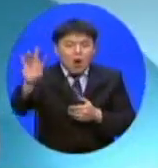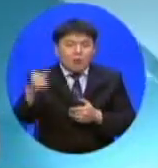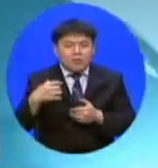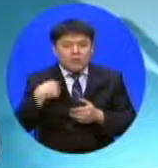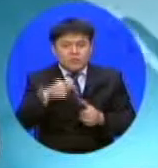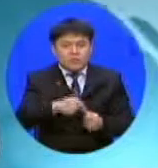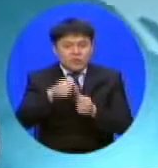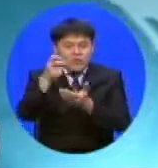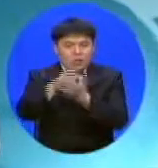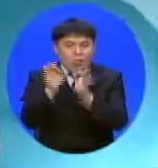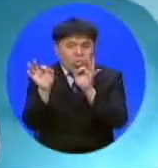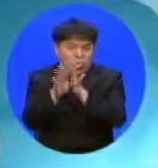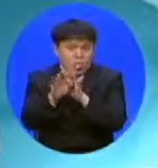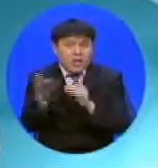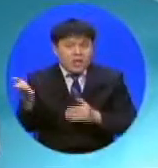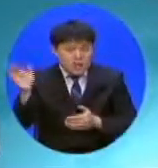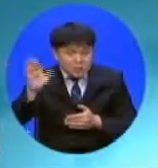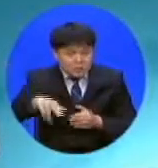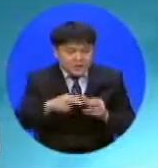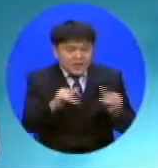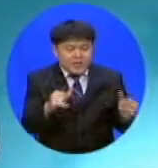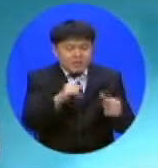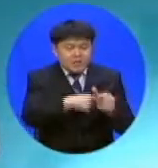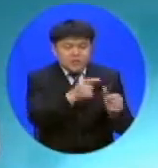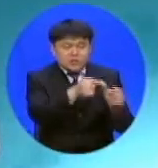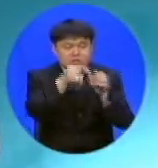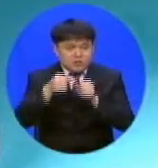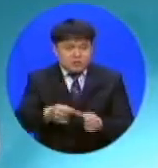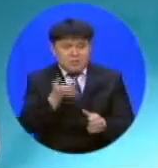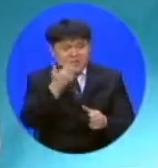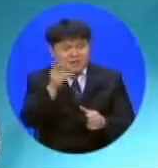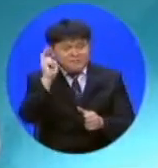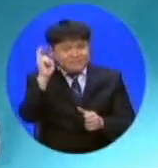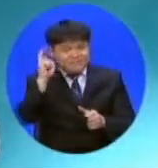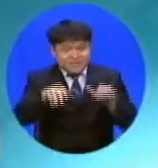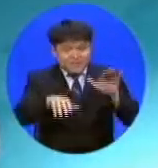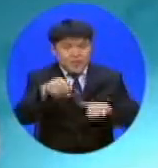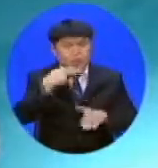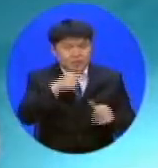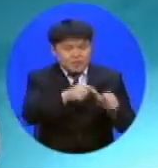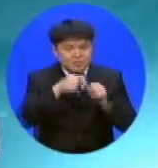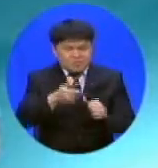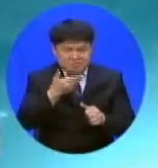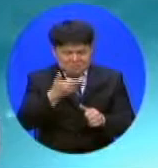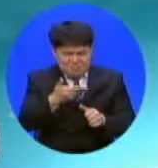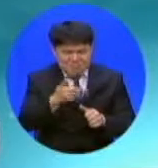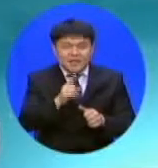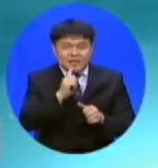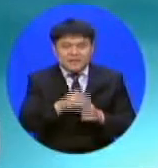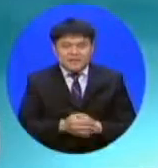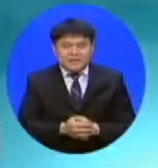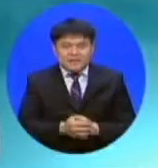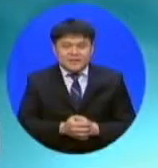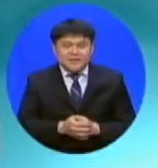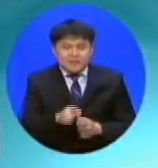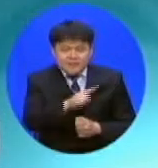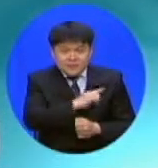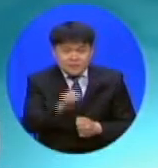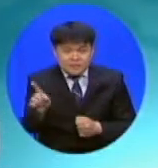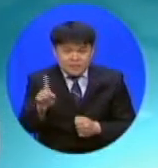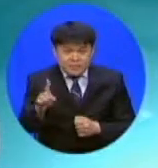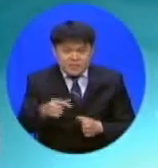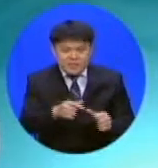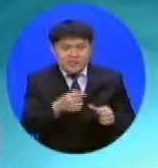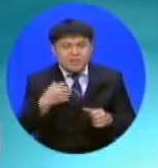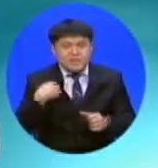의무 고용제 같은 게 없더라도 장애인들을 고용하는 데 있어서 훨씬 더 뭐 차별이 없는 이런 세상이 좀 올 수 있을 것 같거든요. 그래서 일단은 좀 그